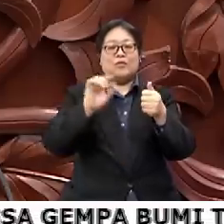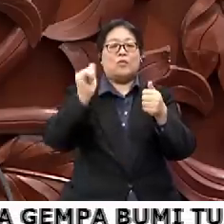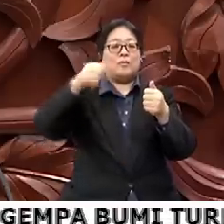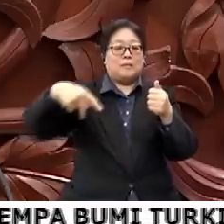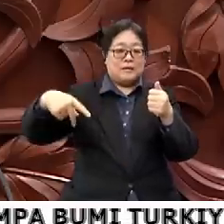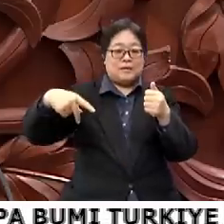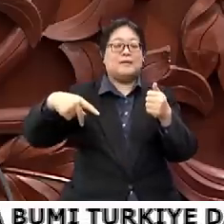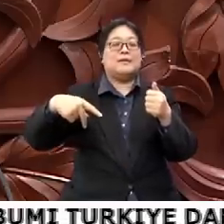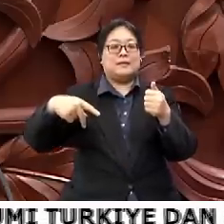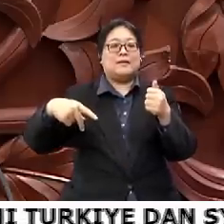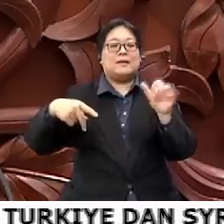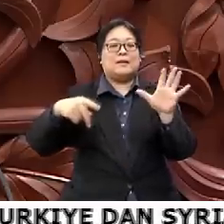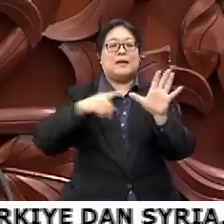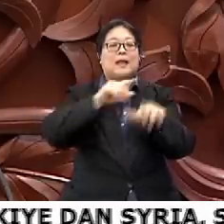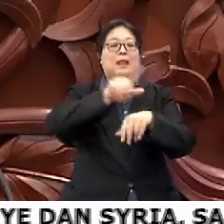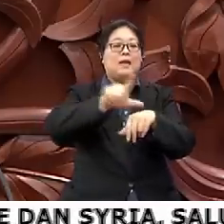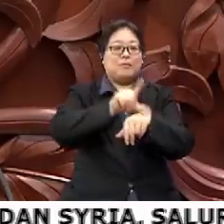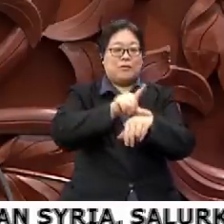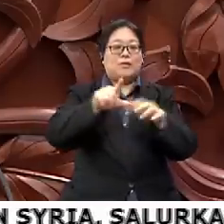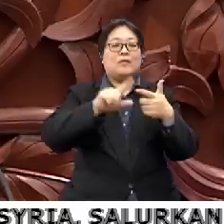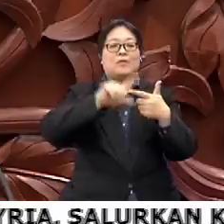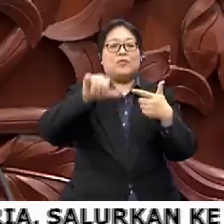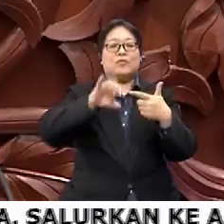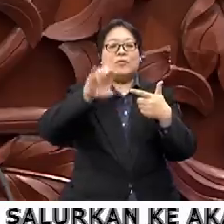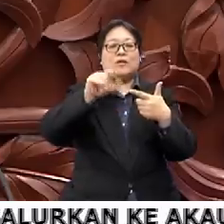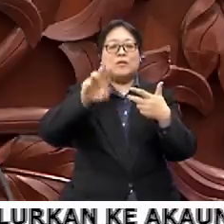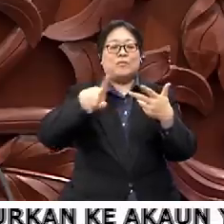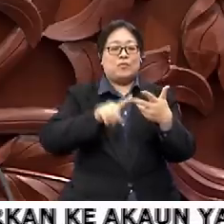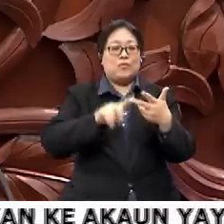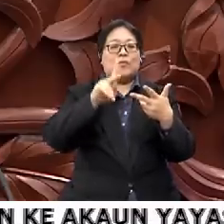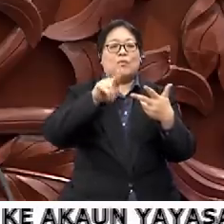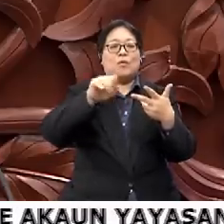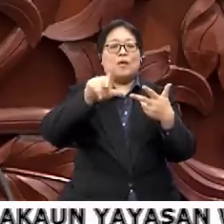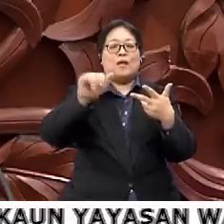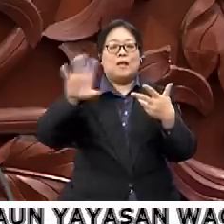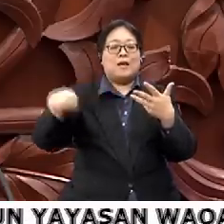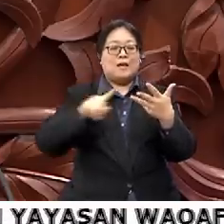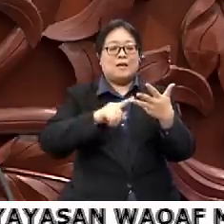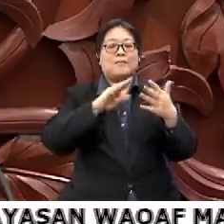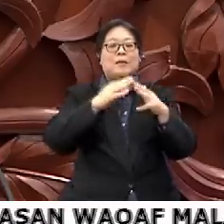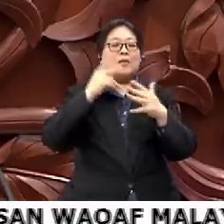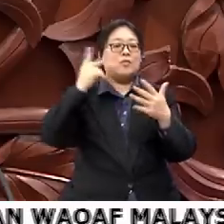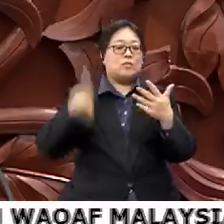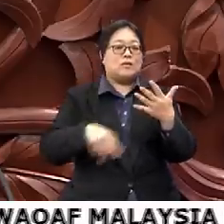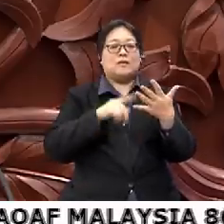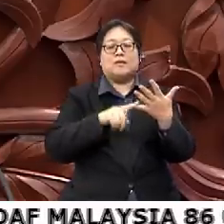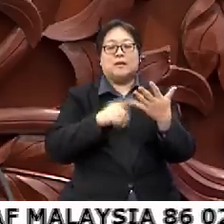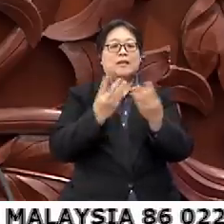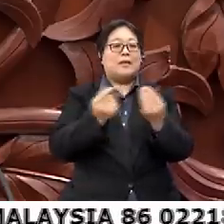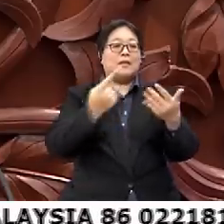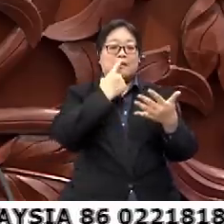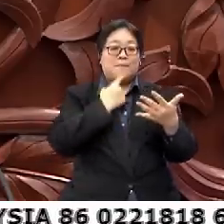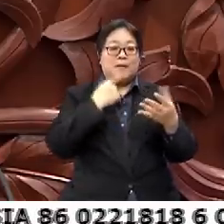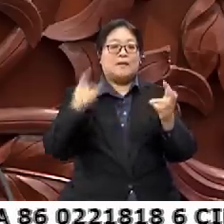Petani, Labuan, Jelebu, Kuala Langat, Bandar Kuching, Tanah